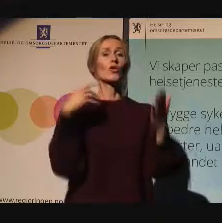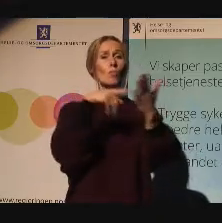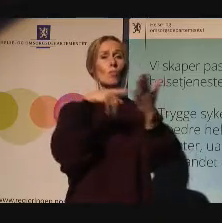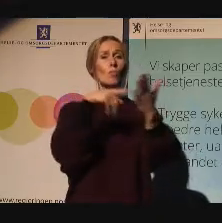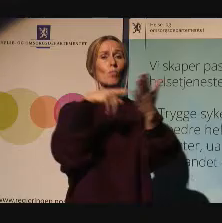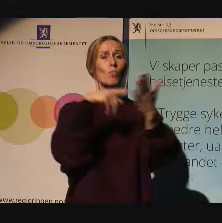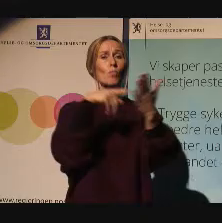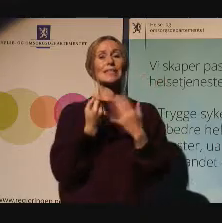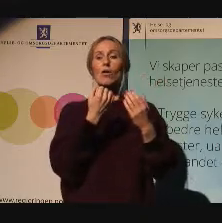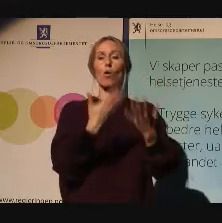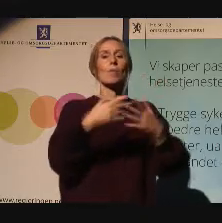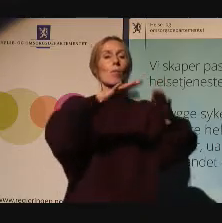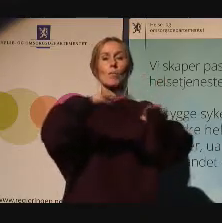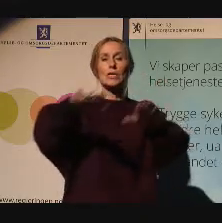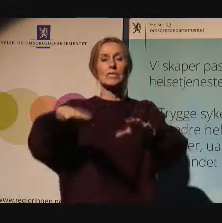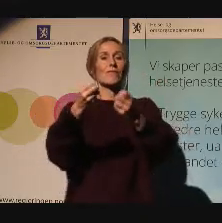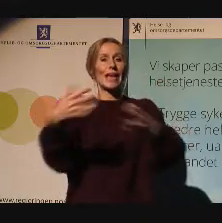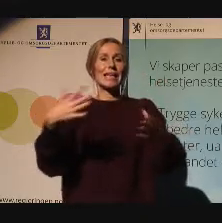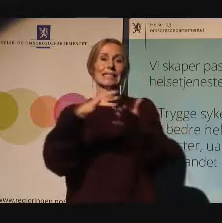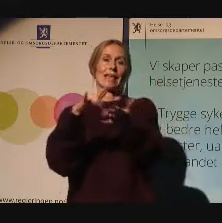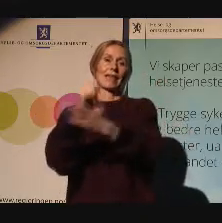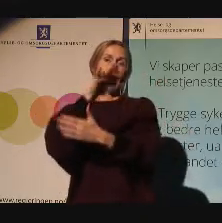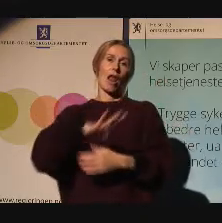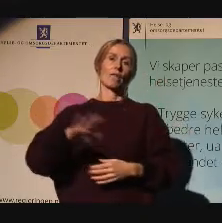skal komme på plass flere steder.